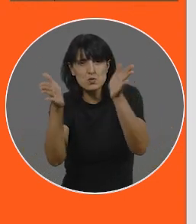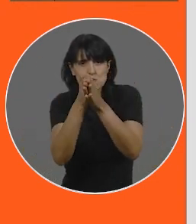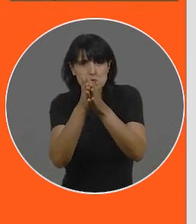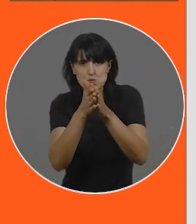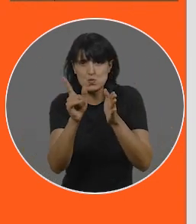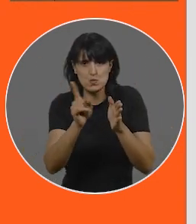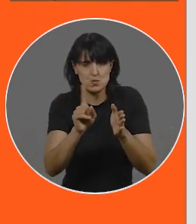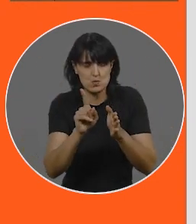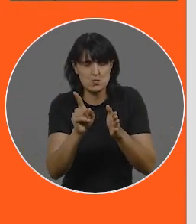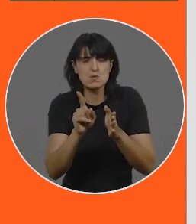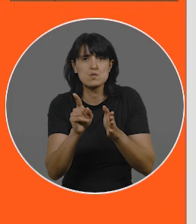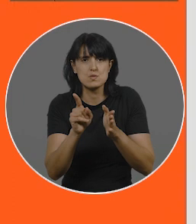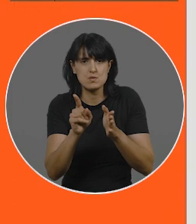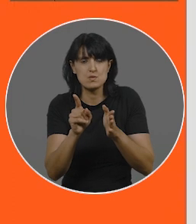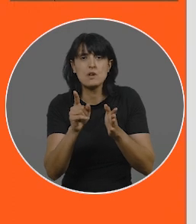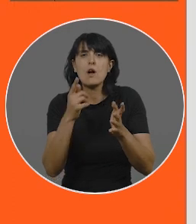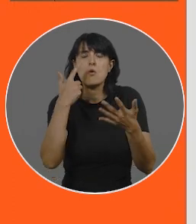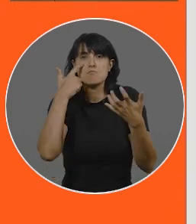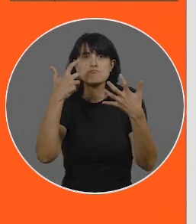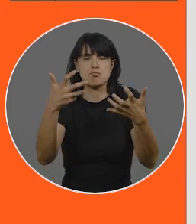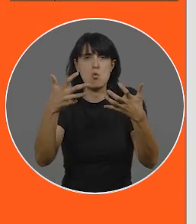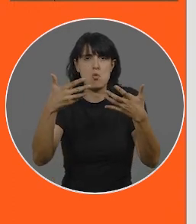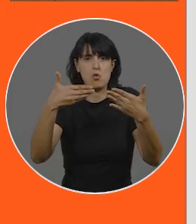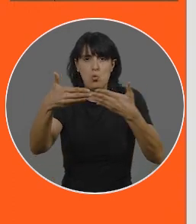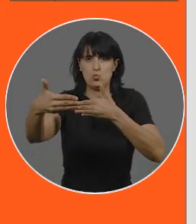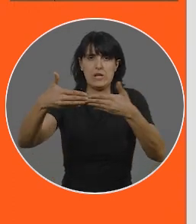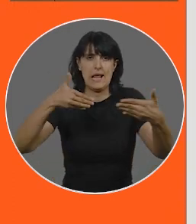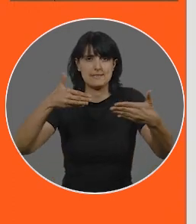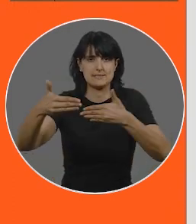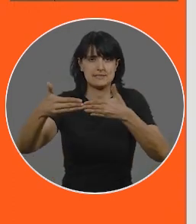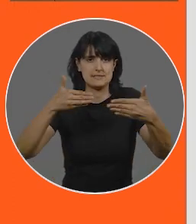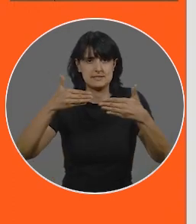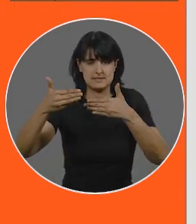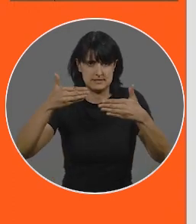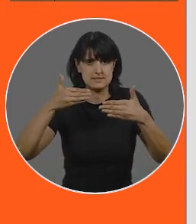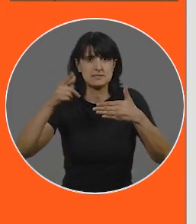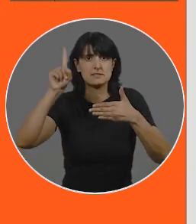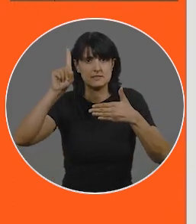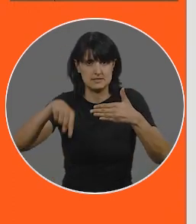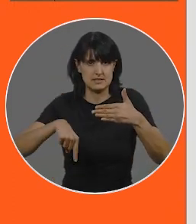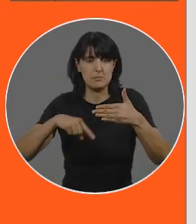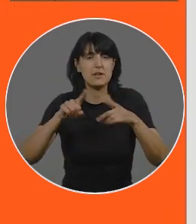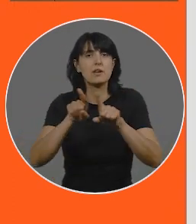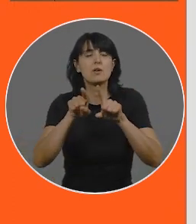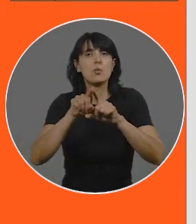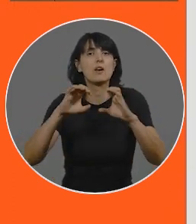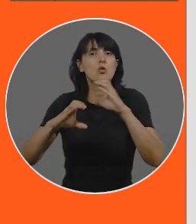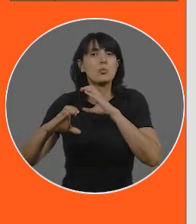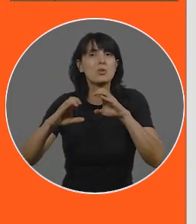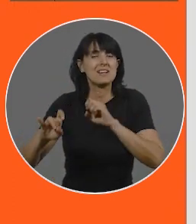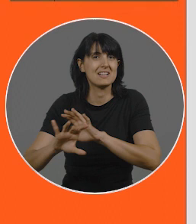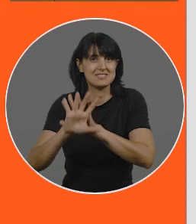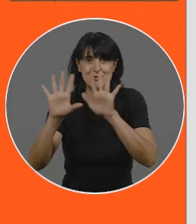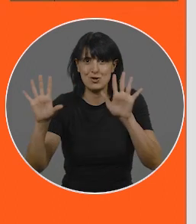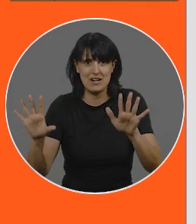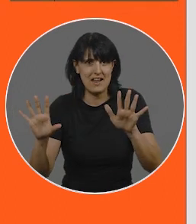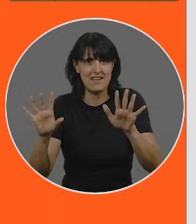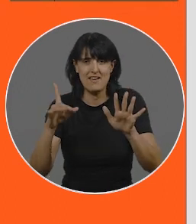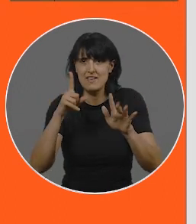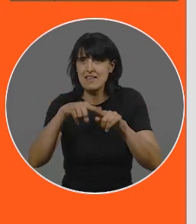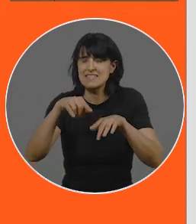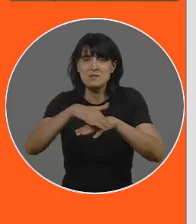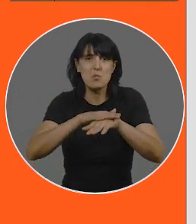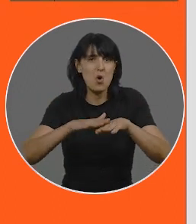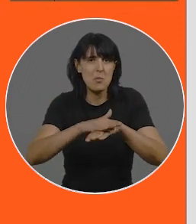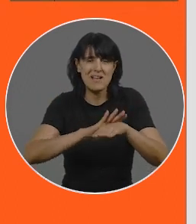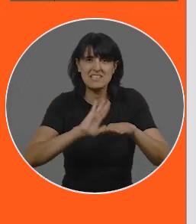és complicat, sobretot per un lector de pantalla. Que tingui prou contrast, el contrast anirà sortint per tot arreu, igual que la comunicació clara. Són